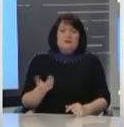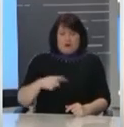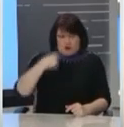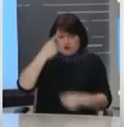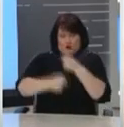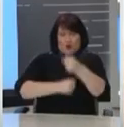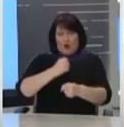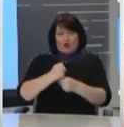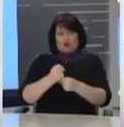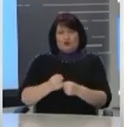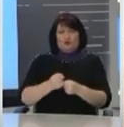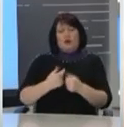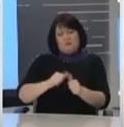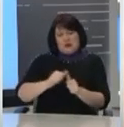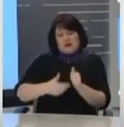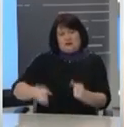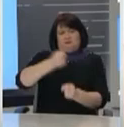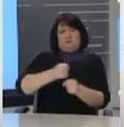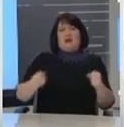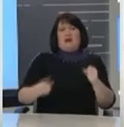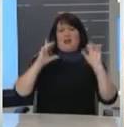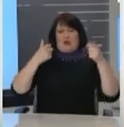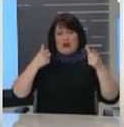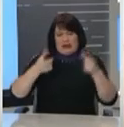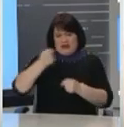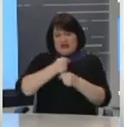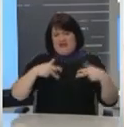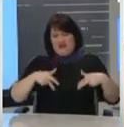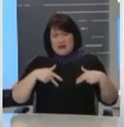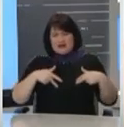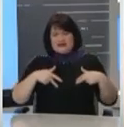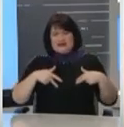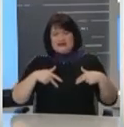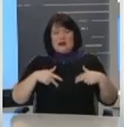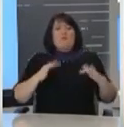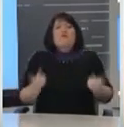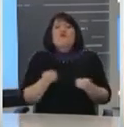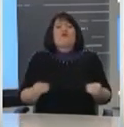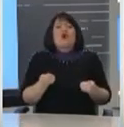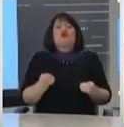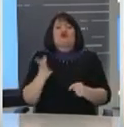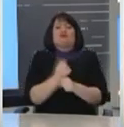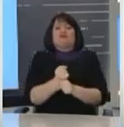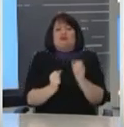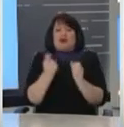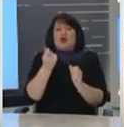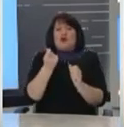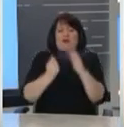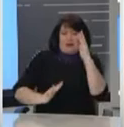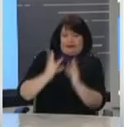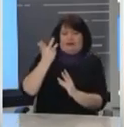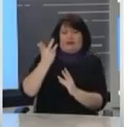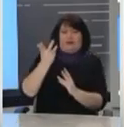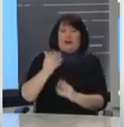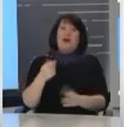επόμενο χρόνο, τους επόμενους μήνες, να φέρει μια άνθηση της ελληνικής οικονομίας, με τη μείωση, λέει,